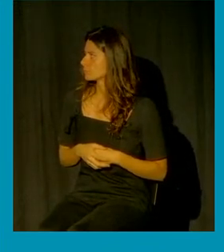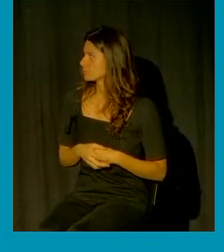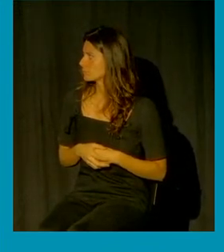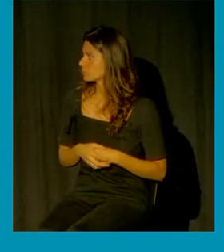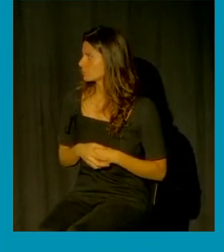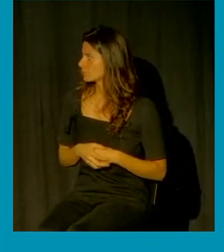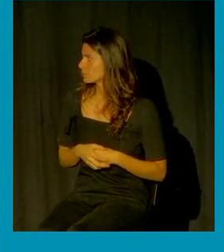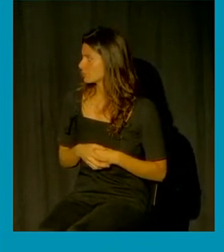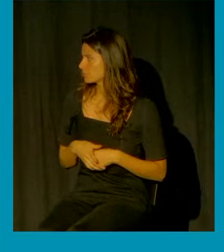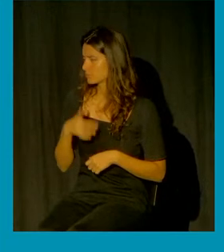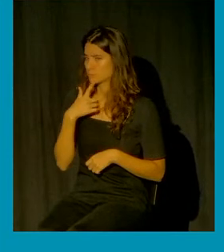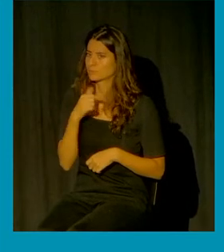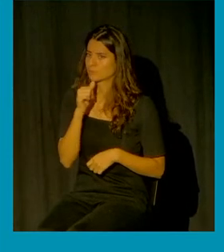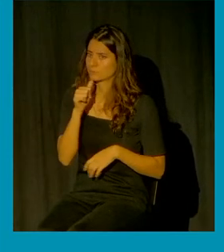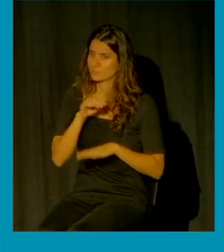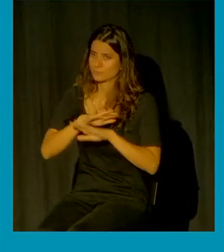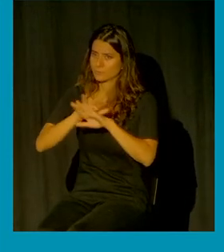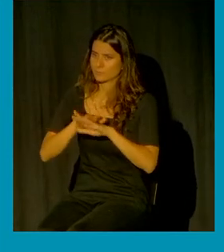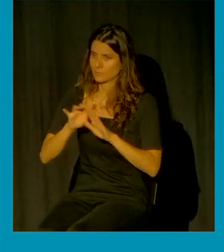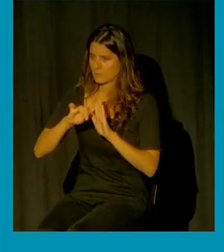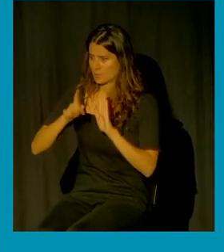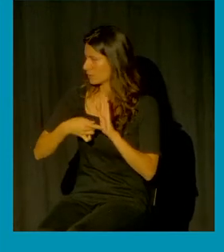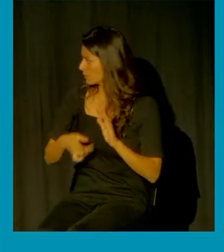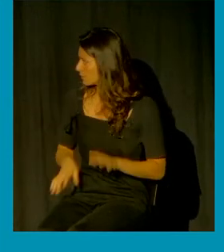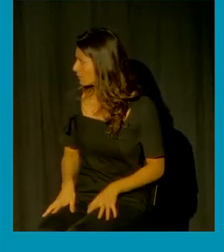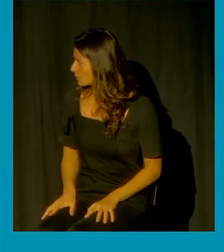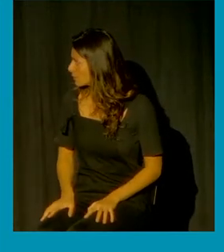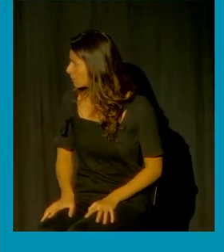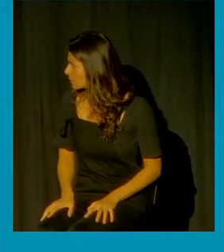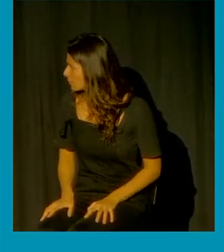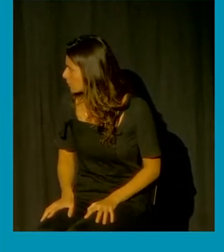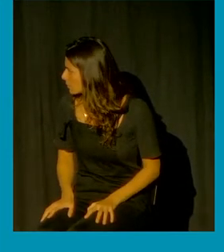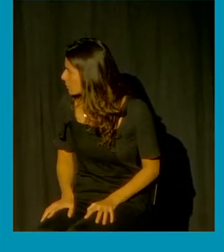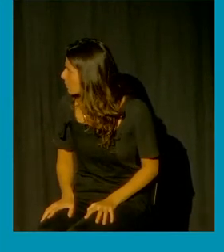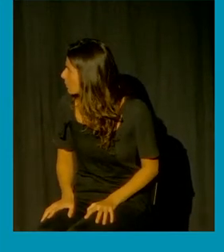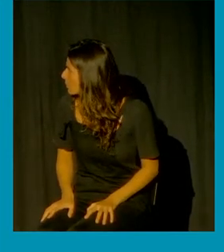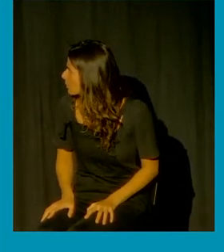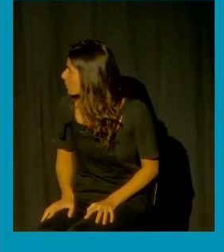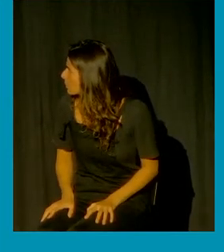mencions ràpides a les lleis com vaig a... ai no estic passant perdó